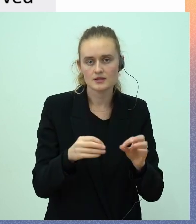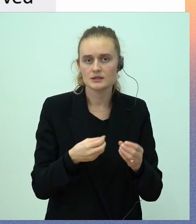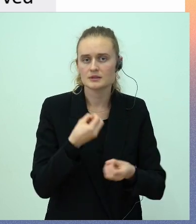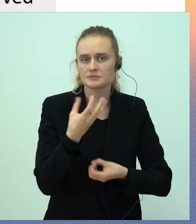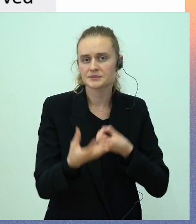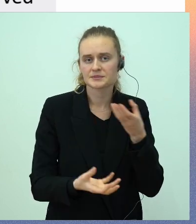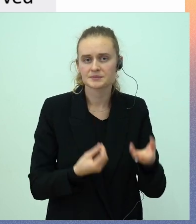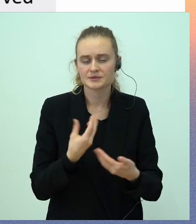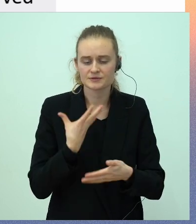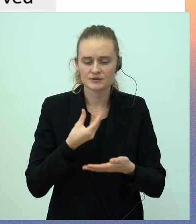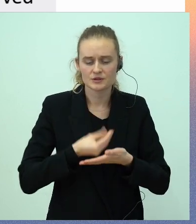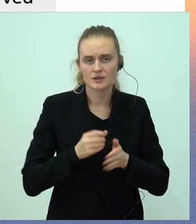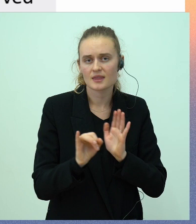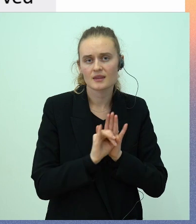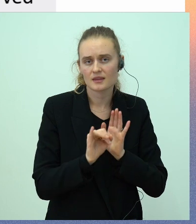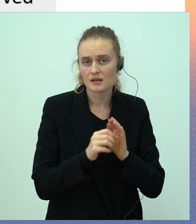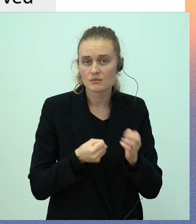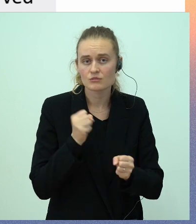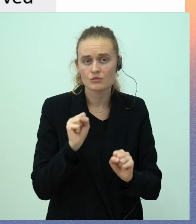reikšti savo tapatybę.